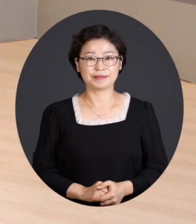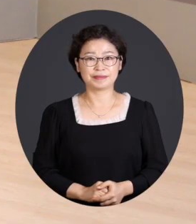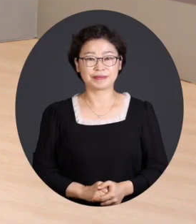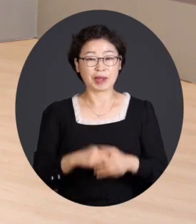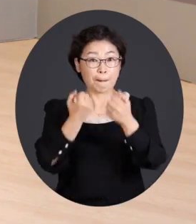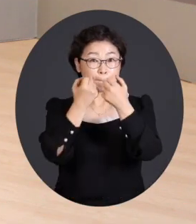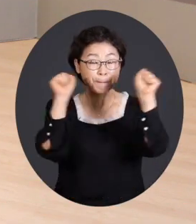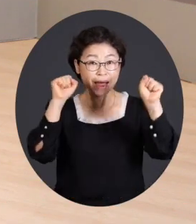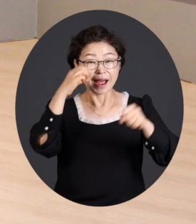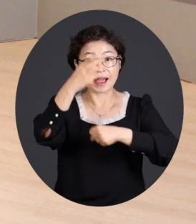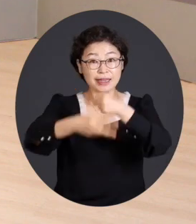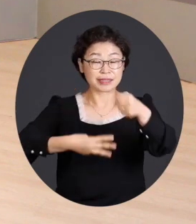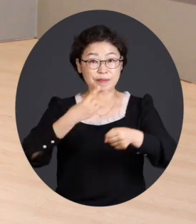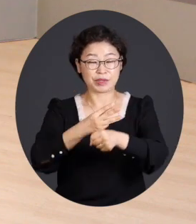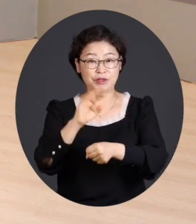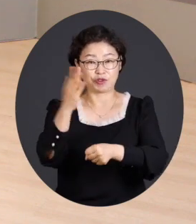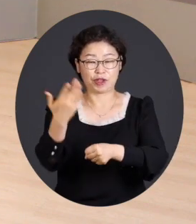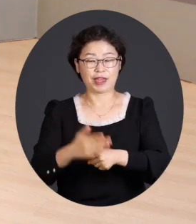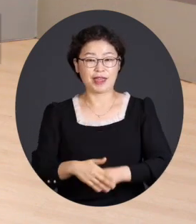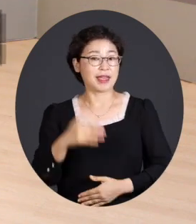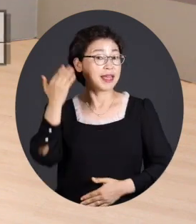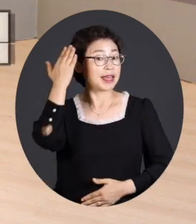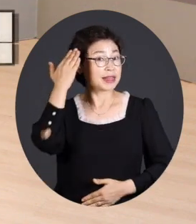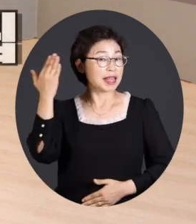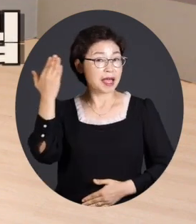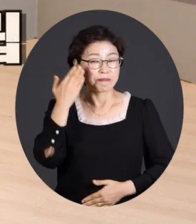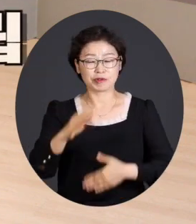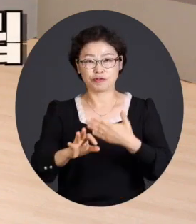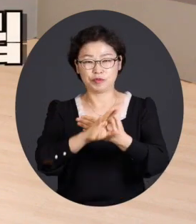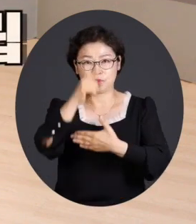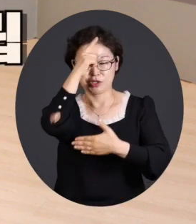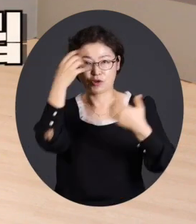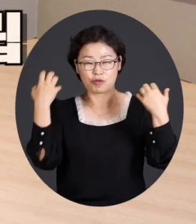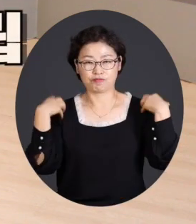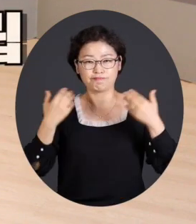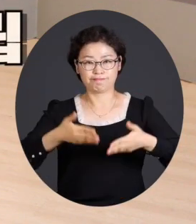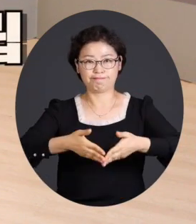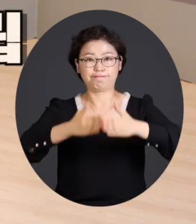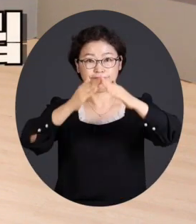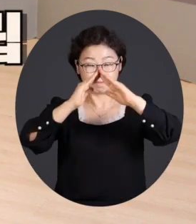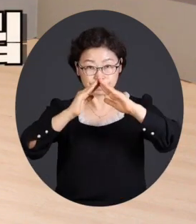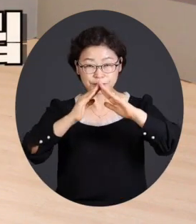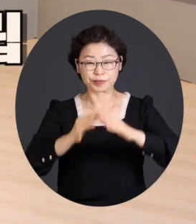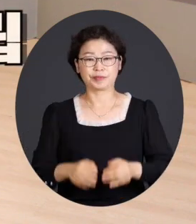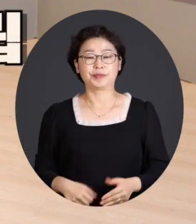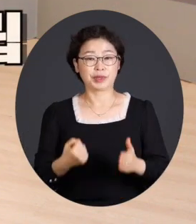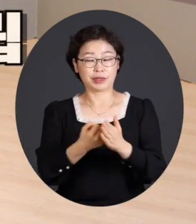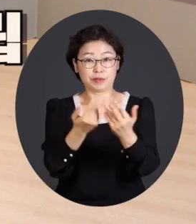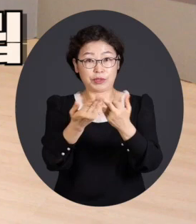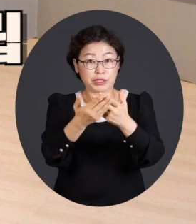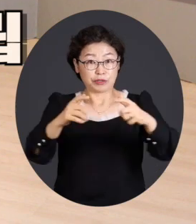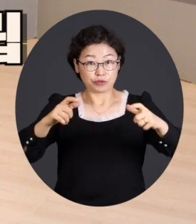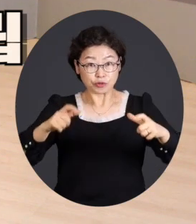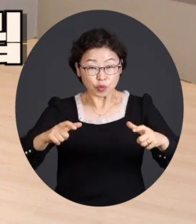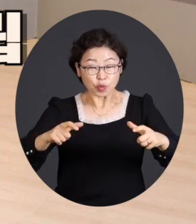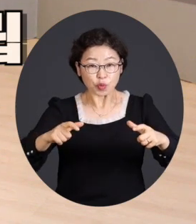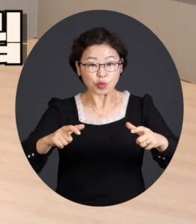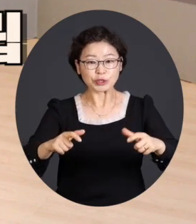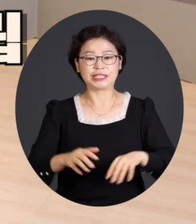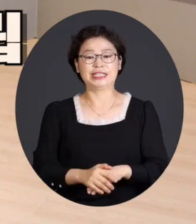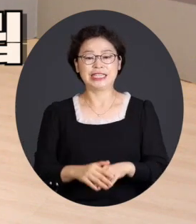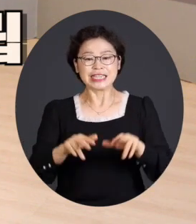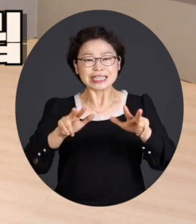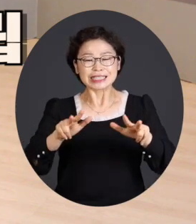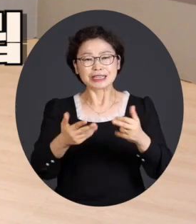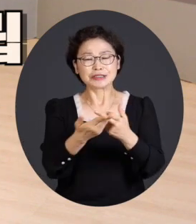광복 3년째 되던 해 대한민국 정부가 수립됩니다. 자, 이렇게 되자 이 제주도 사태는 이제 단순한 이